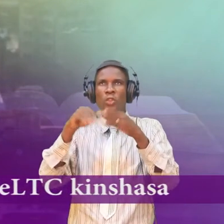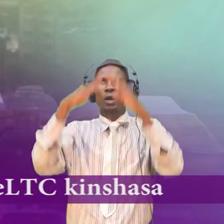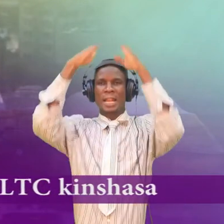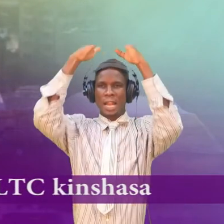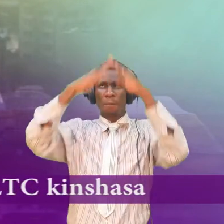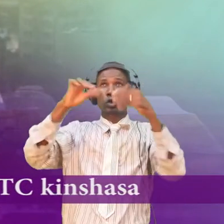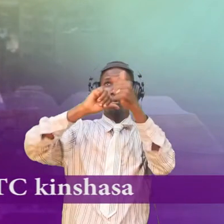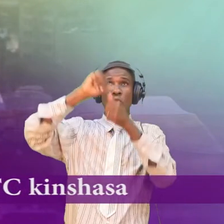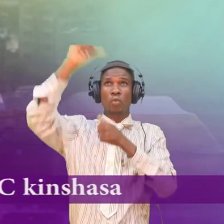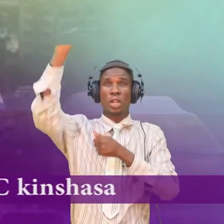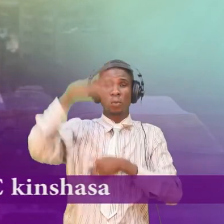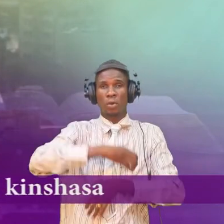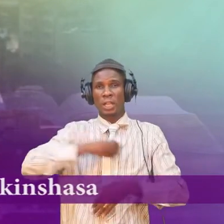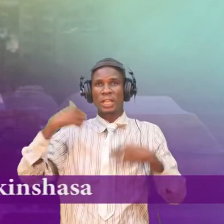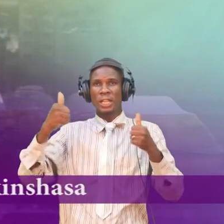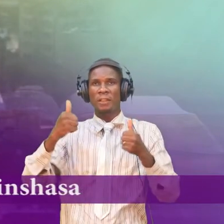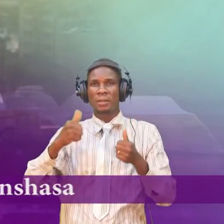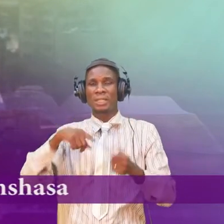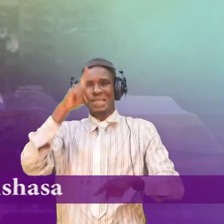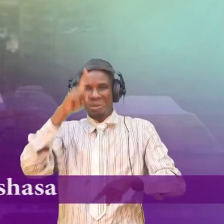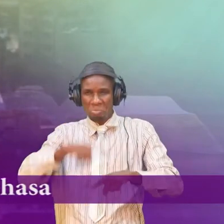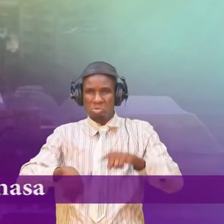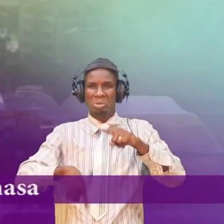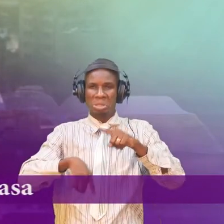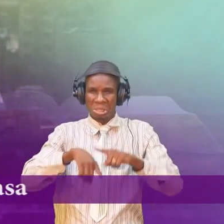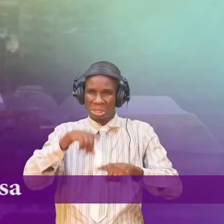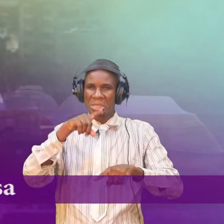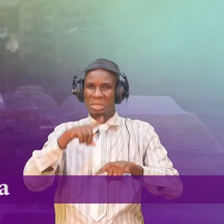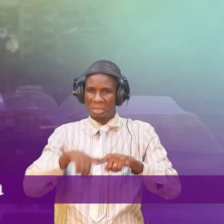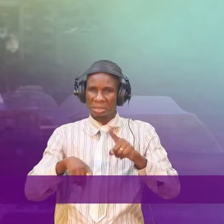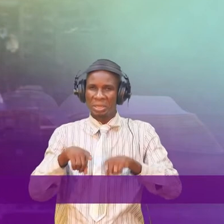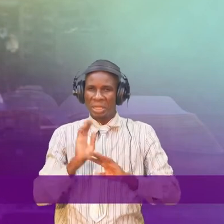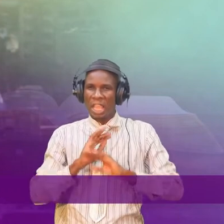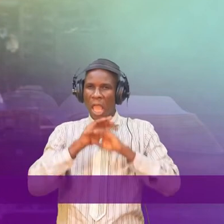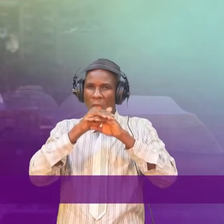watu walijitafutia mbingu na kufika mbinguni kwa nguvu na uwezo wao.